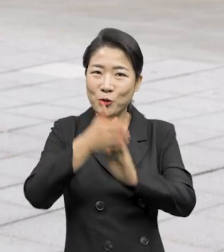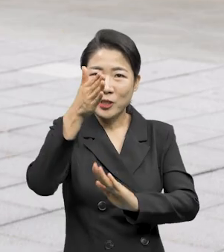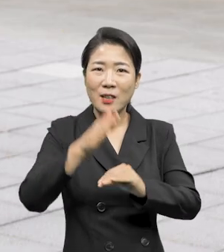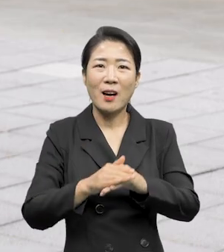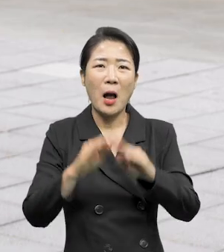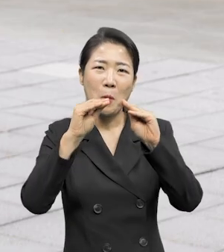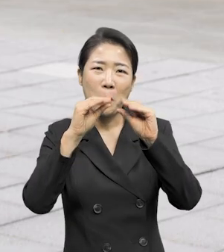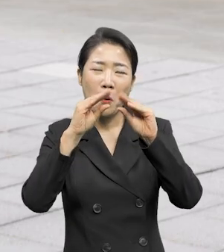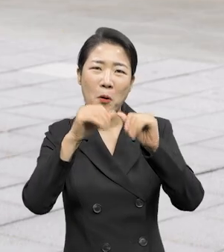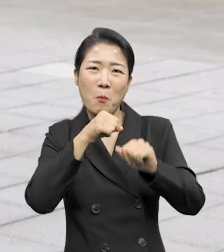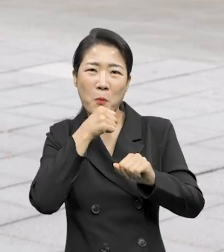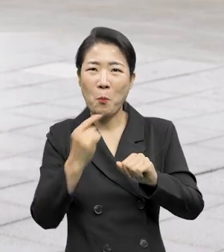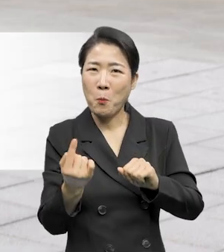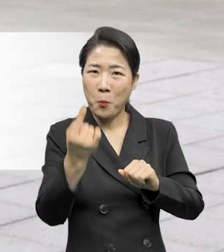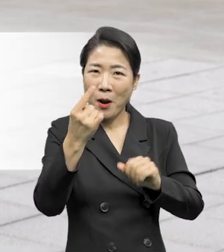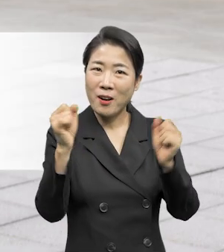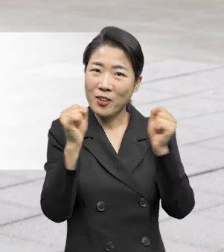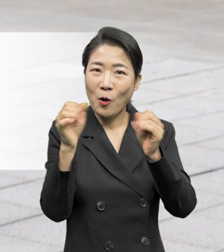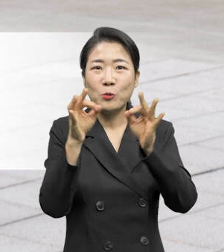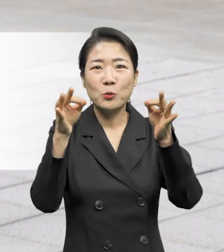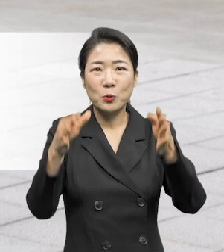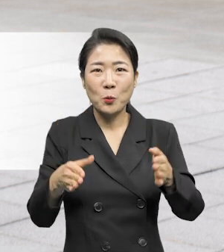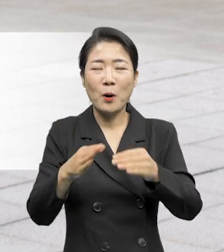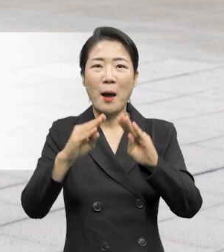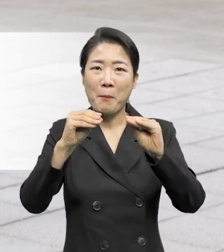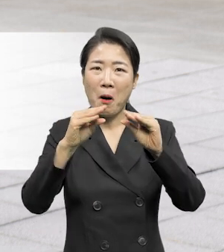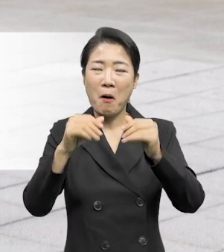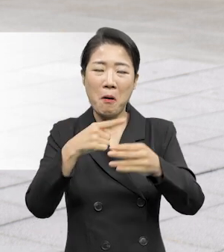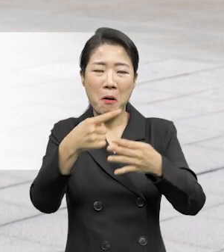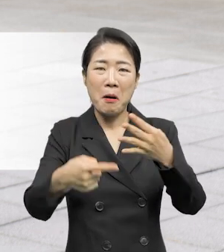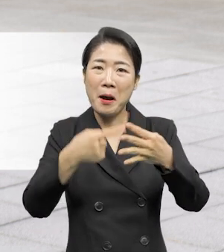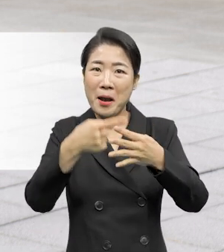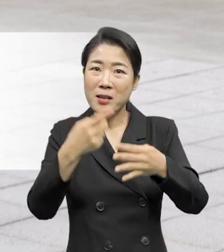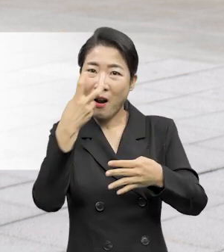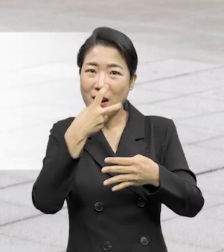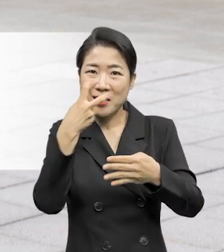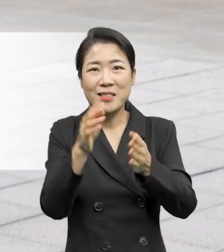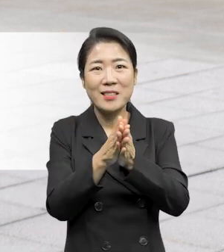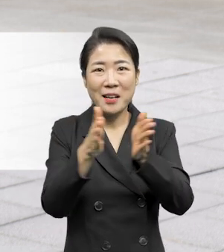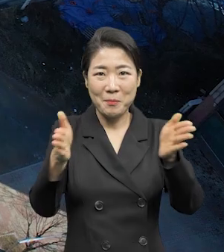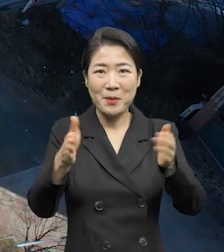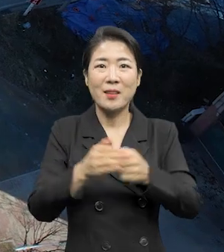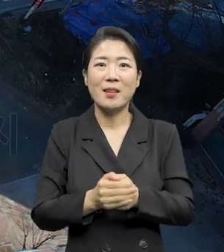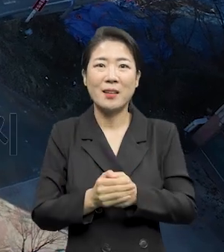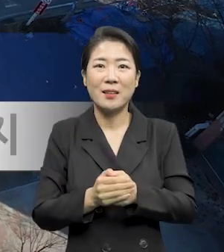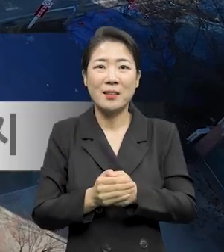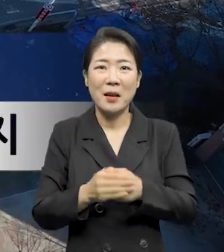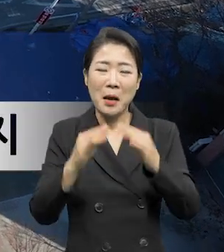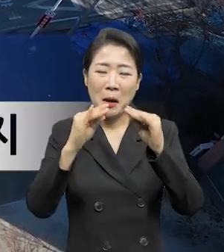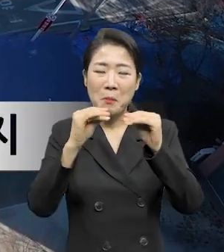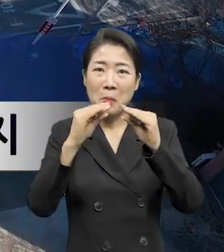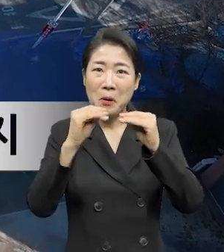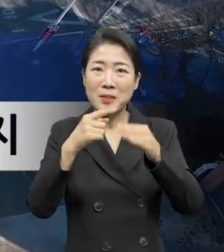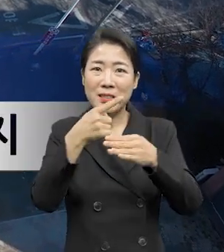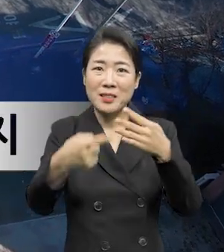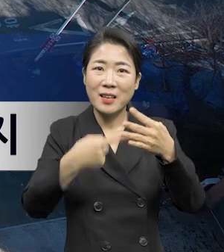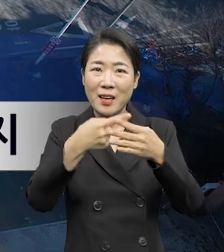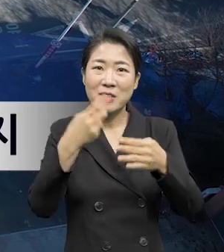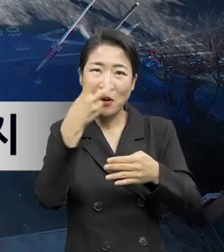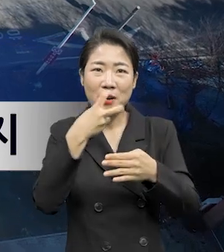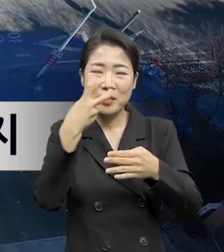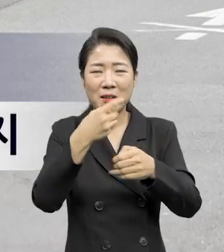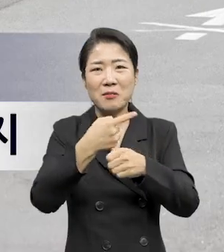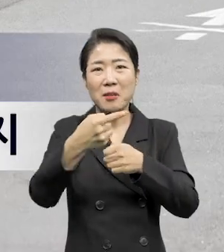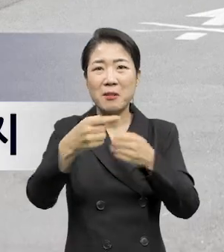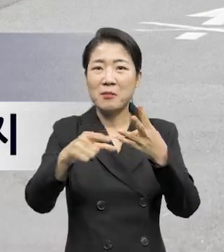광주시가 초미세먼지 농도가 높아지는 겨울 동안 미세먼지 계절관리제를 시행합니다. 미세먼지 계절관리제는